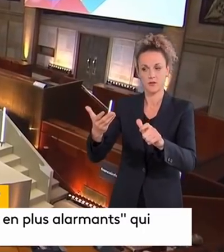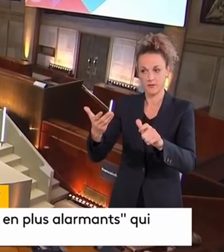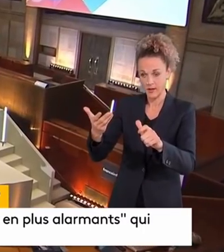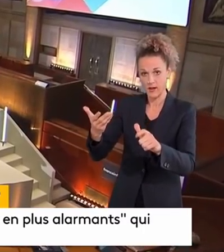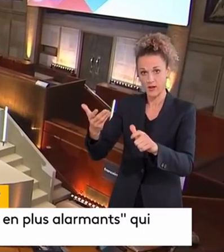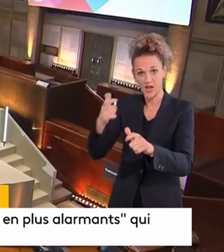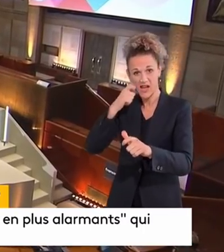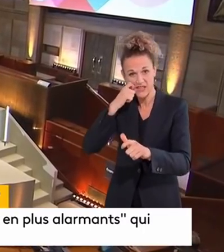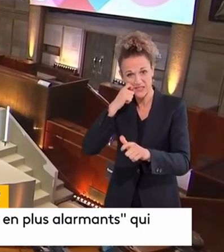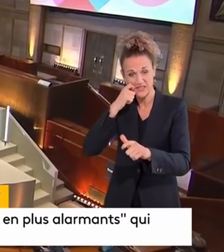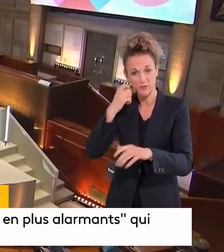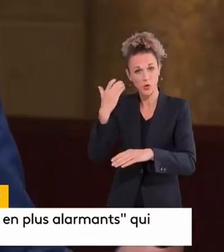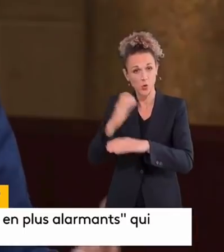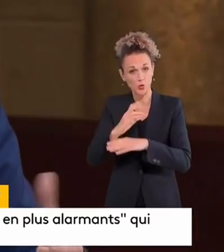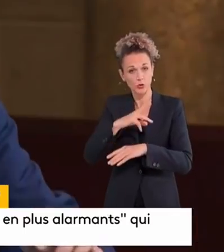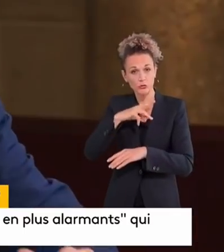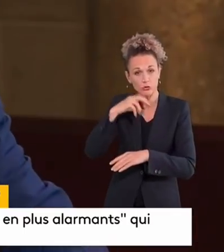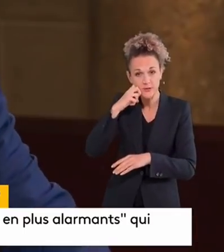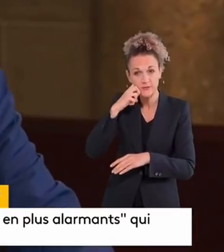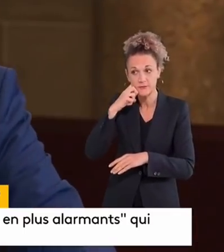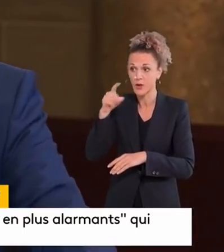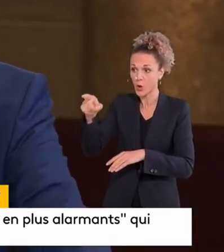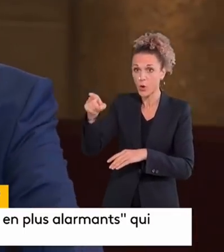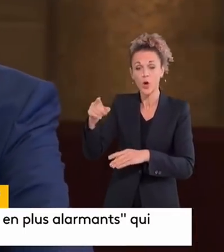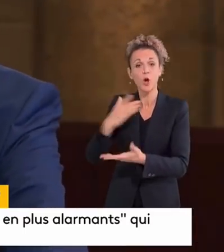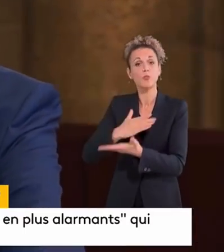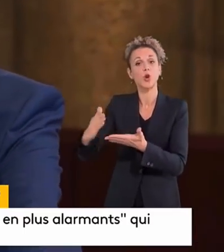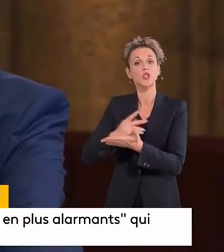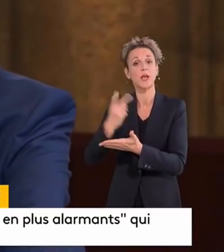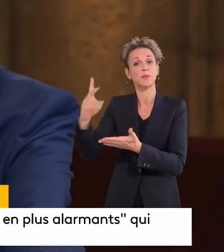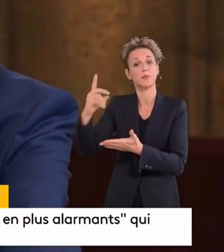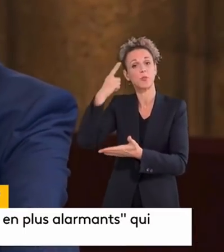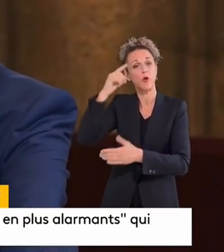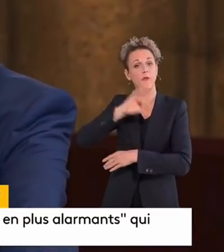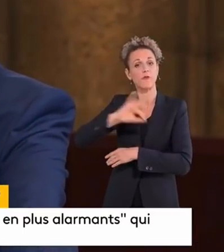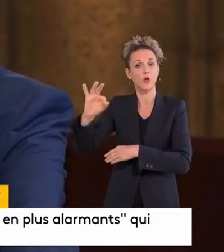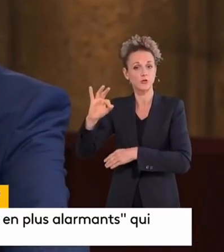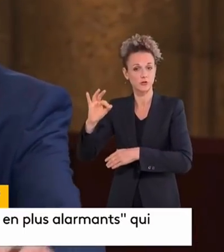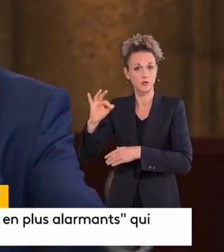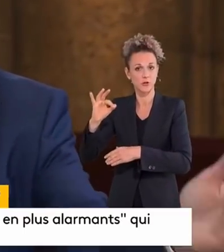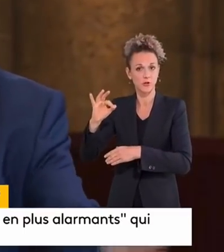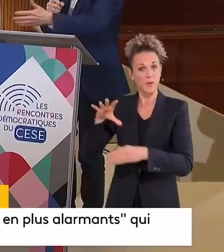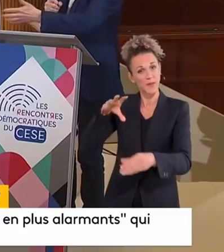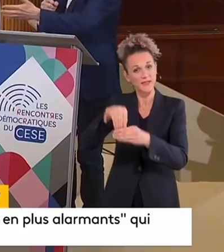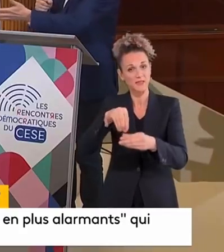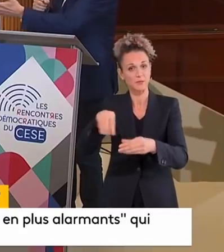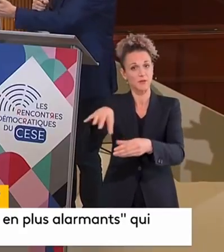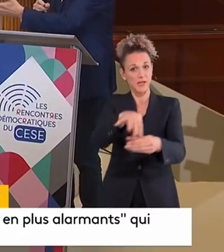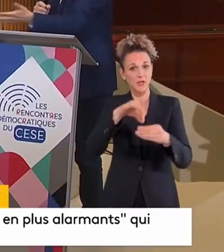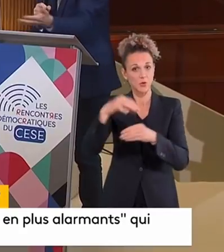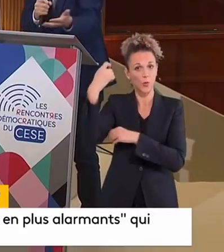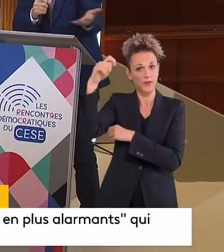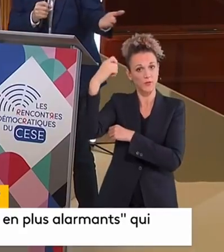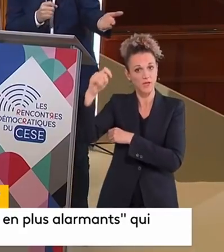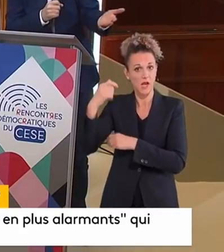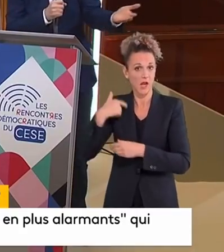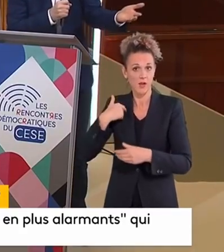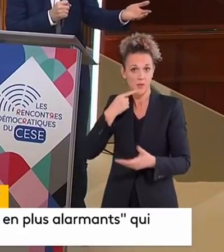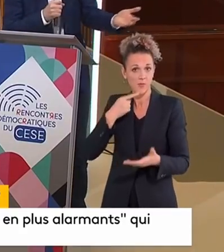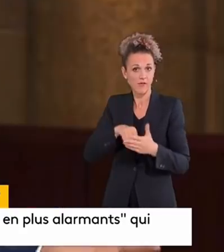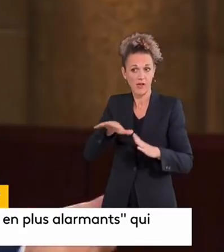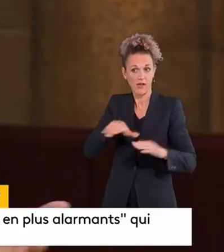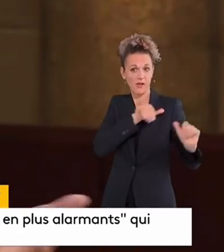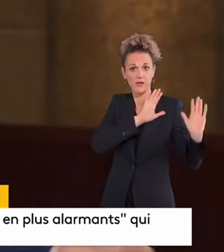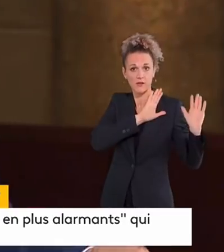le racisme et l'antisémitisme pouvoir défendre leur projet pour la France à l'occasion d'une élection. Et c'est donc après le choix des maires, des